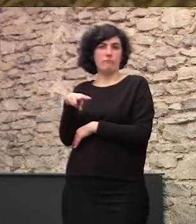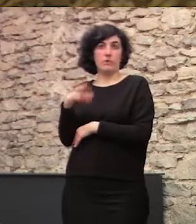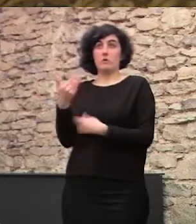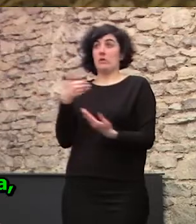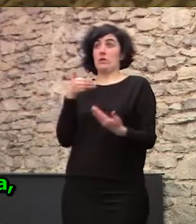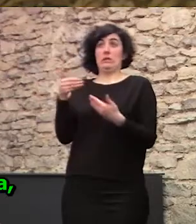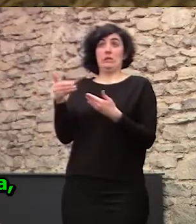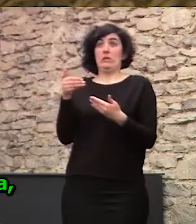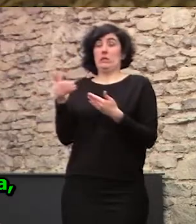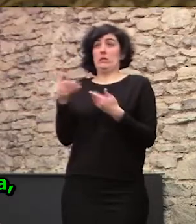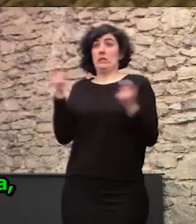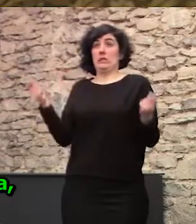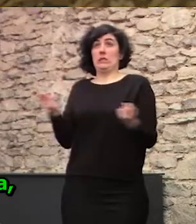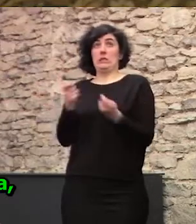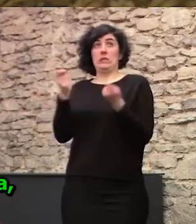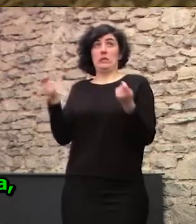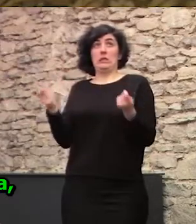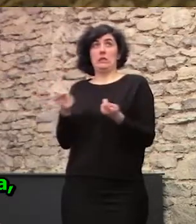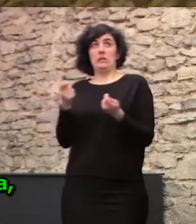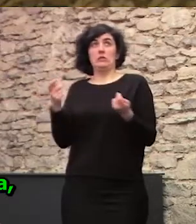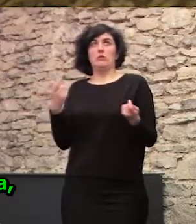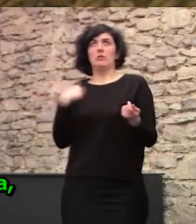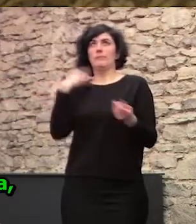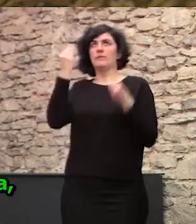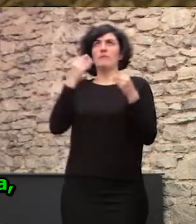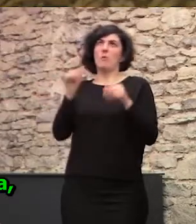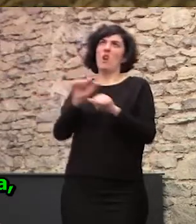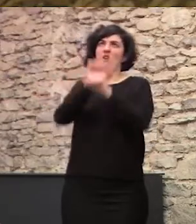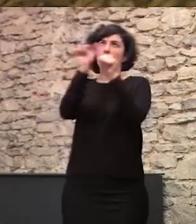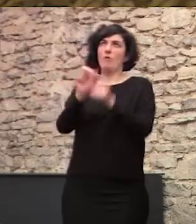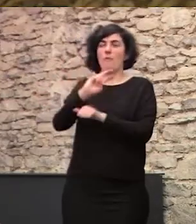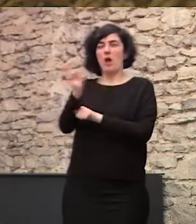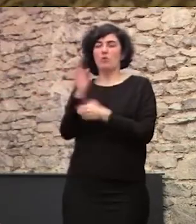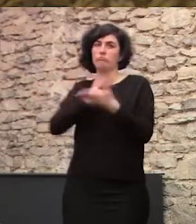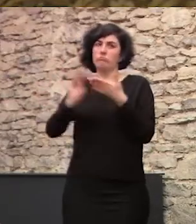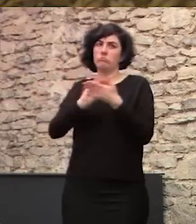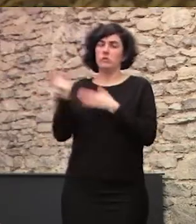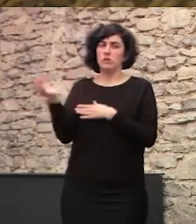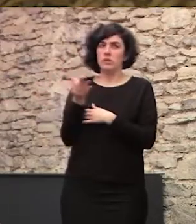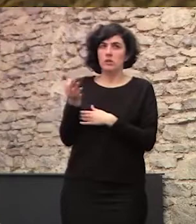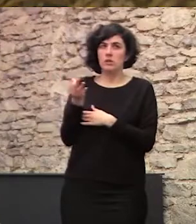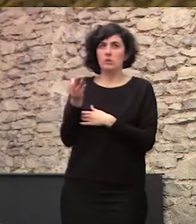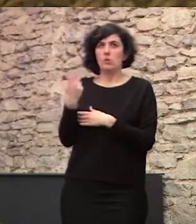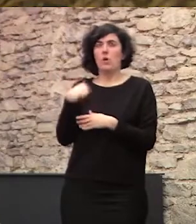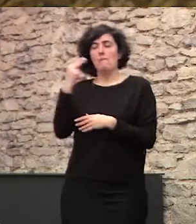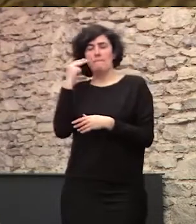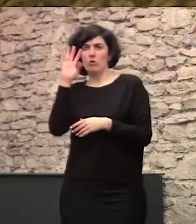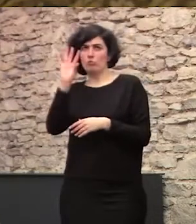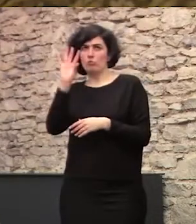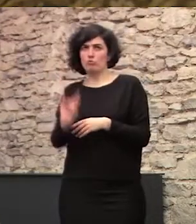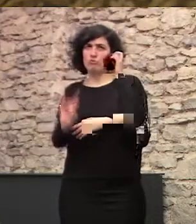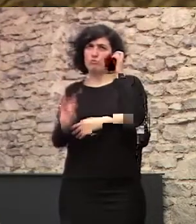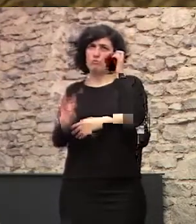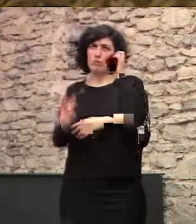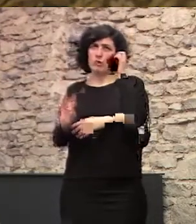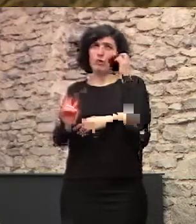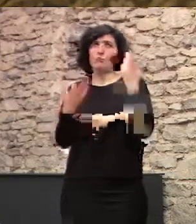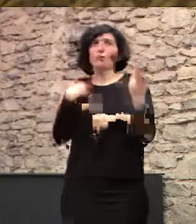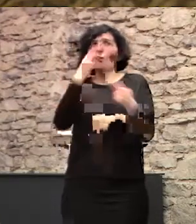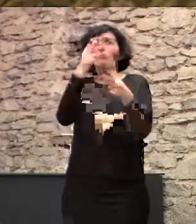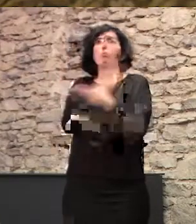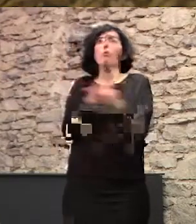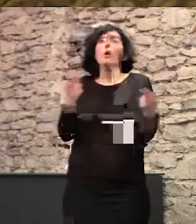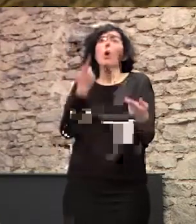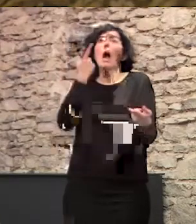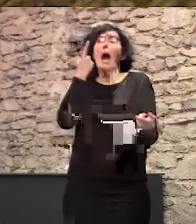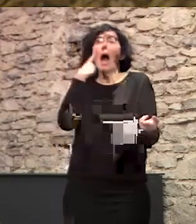bazetorrela eta beste modu batean nuen egin, baina aldi berean hor beldur gehiago ikidut. Bai jendeak zelango duen, baina